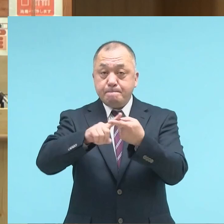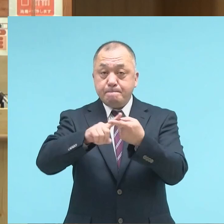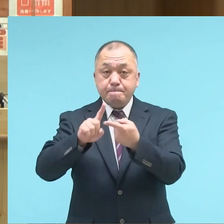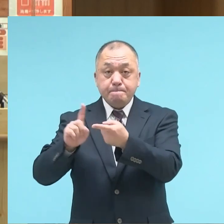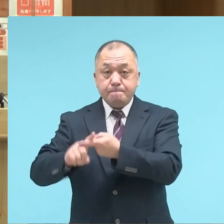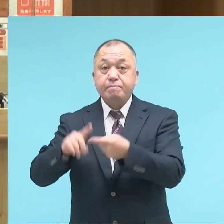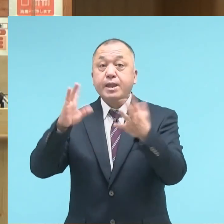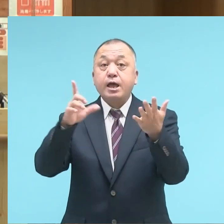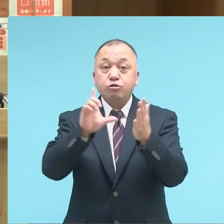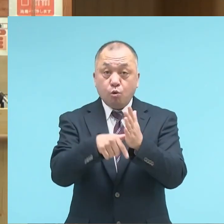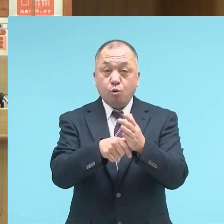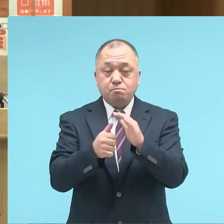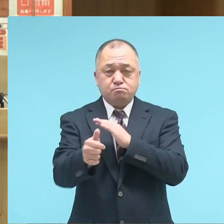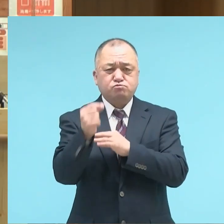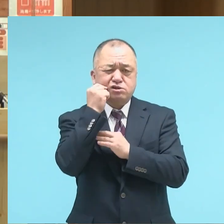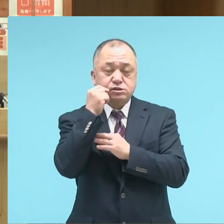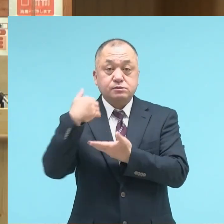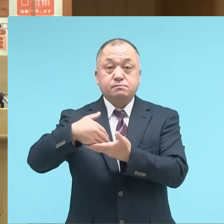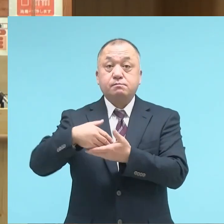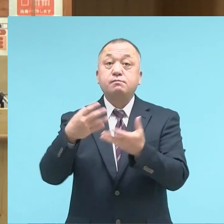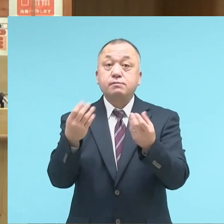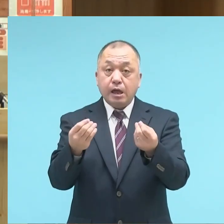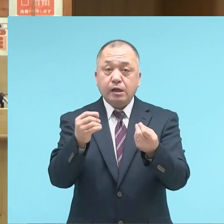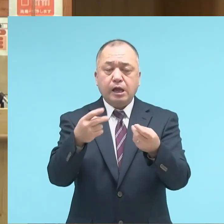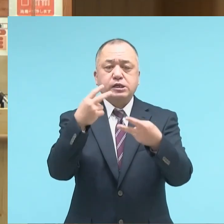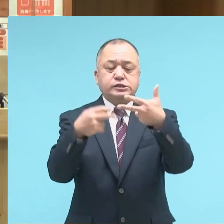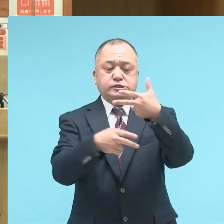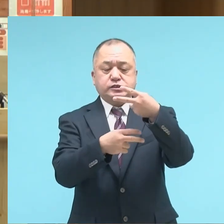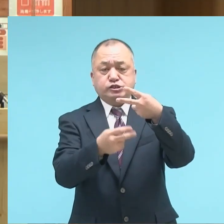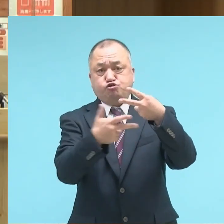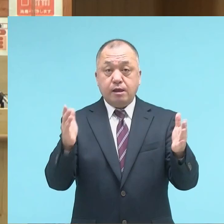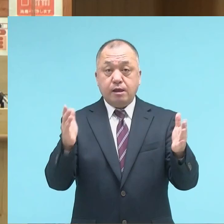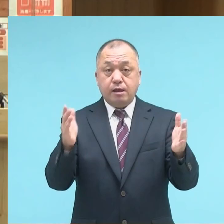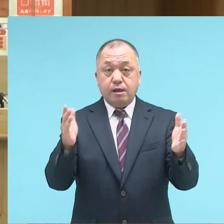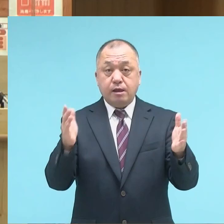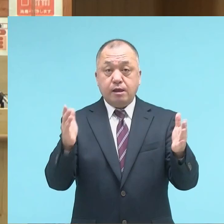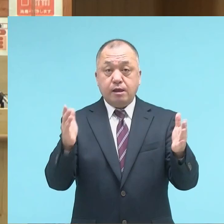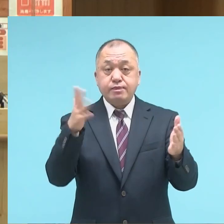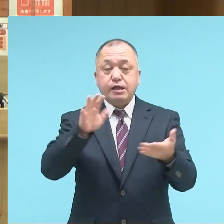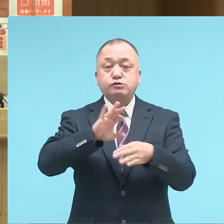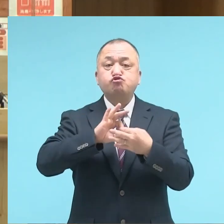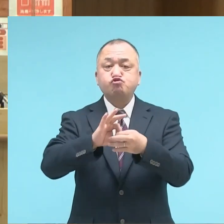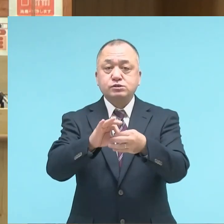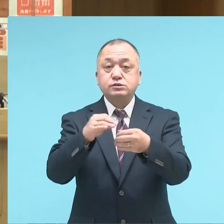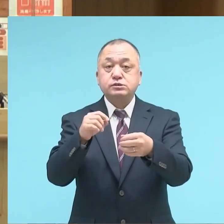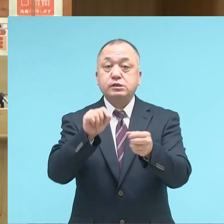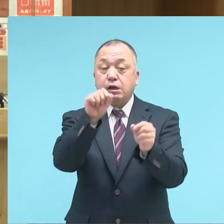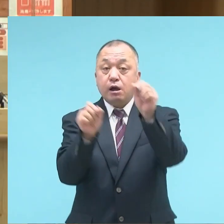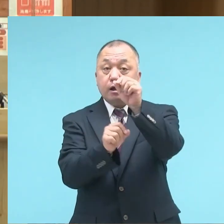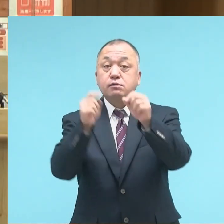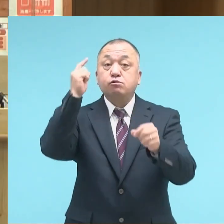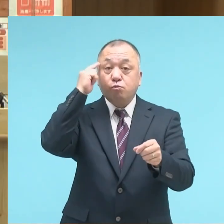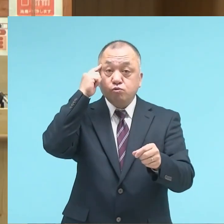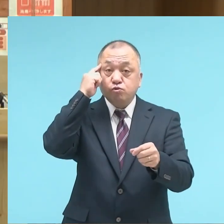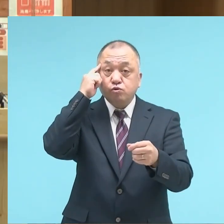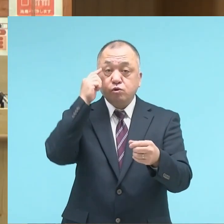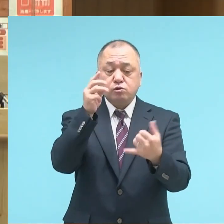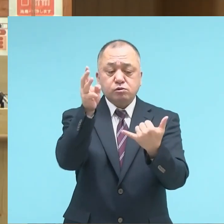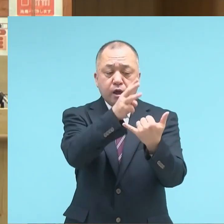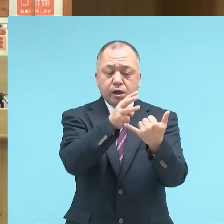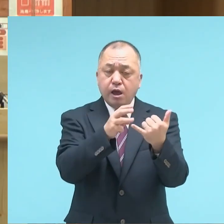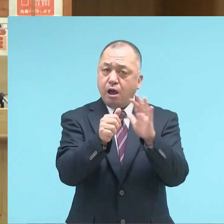っている都合上、2週間かかってしまったと思うんですけれども、それ、災害派遣として要請をする